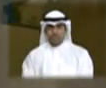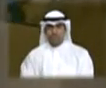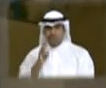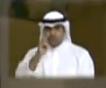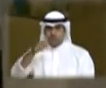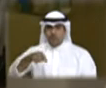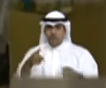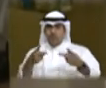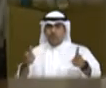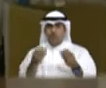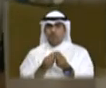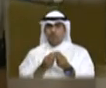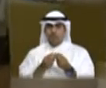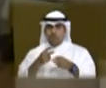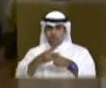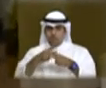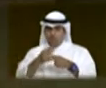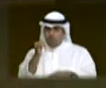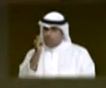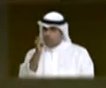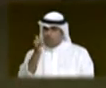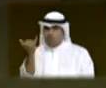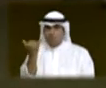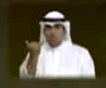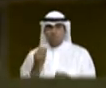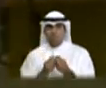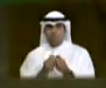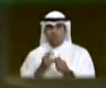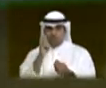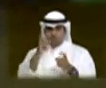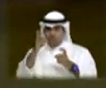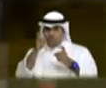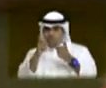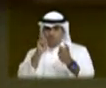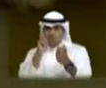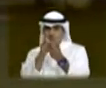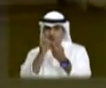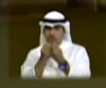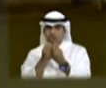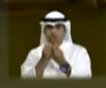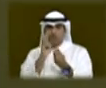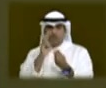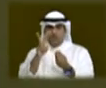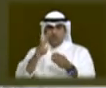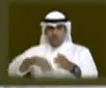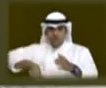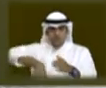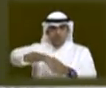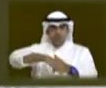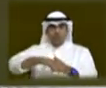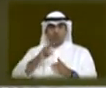انطلاقاً من حرص الكويت على دعم المبادرات الشبابية، جاءت هذه المباراة التي تهدف إلى إتاحة الفرصة